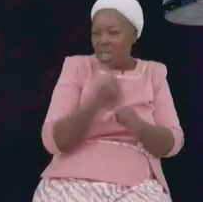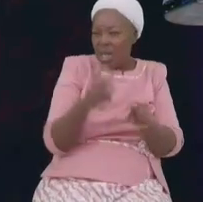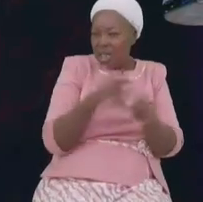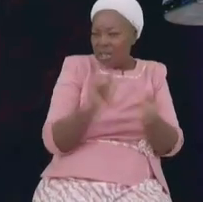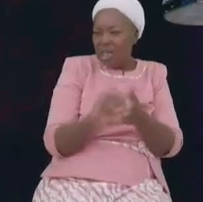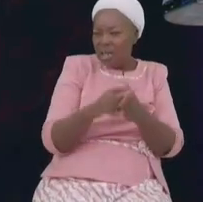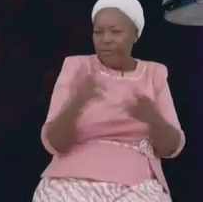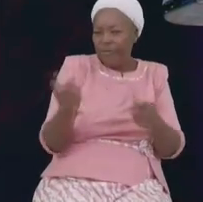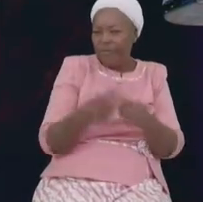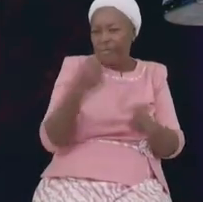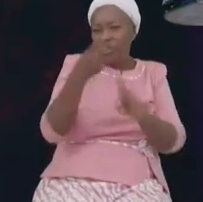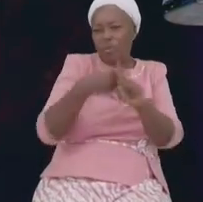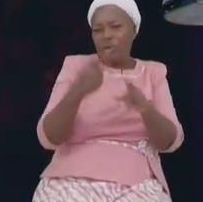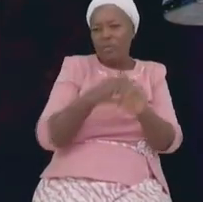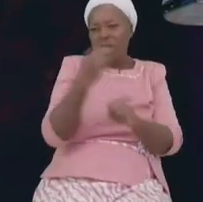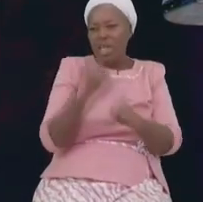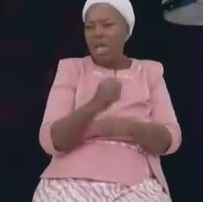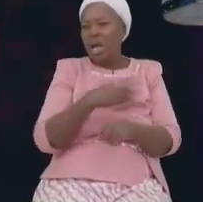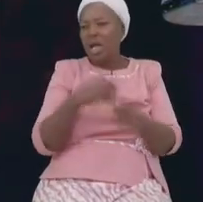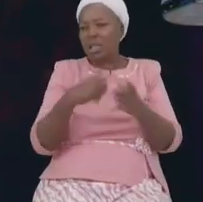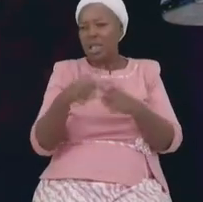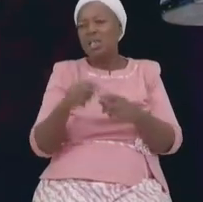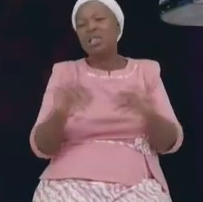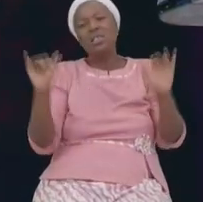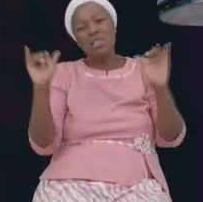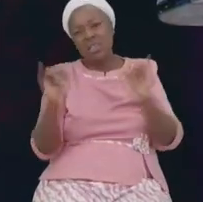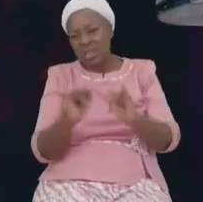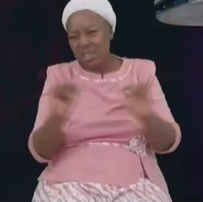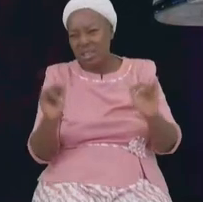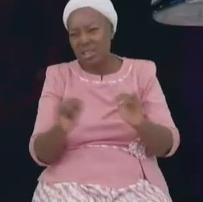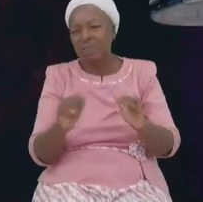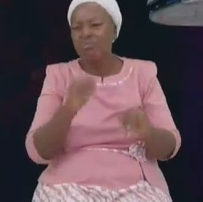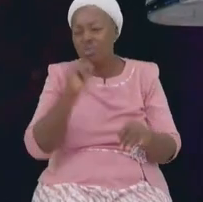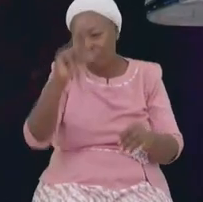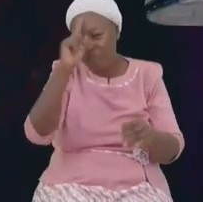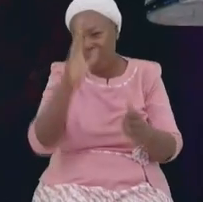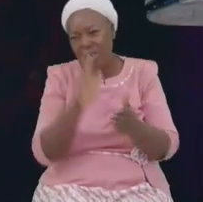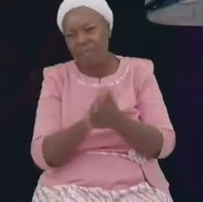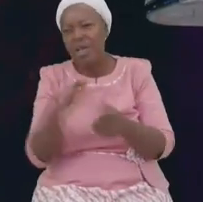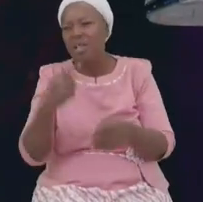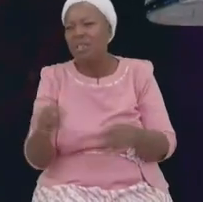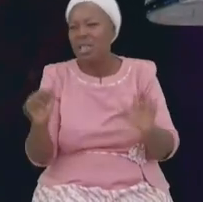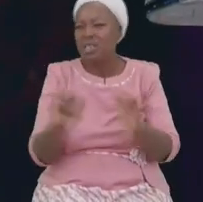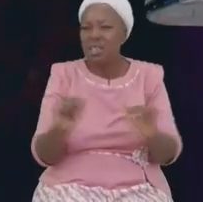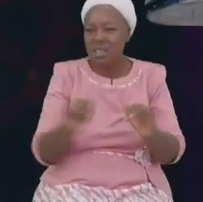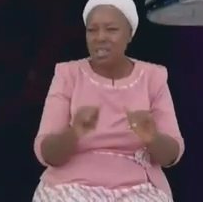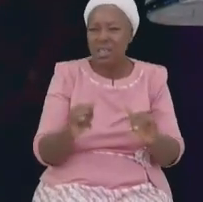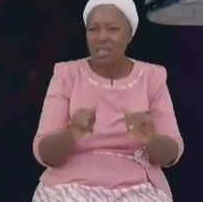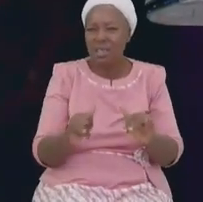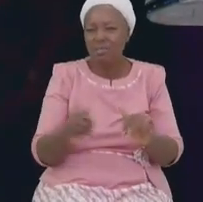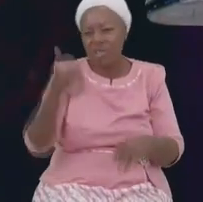de l'année, et c'est toujours la même incrédulité, la même